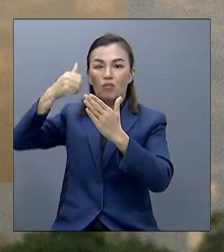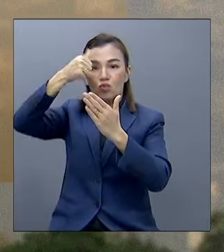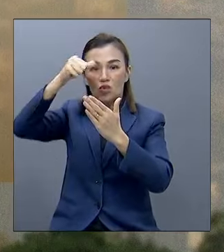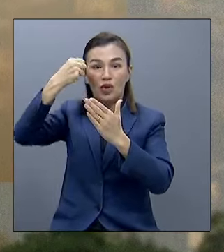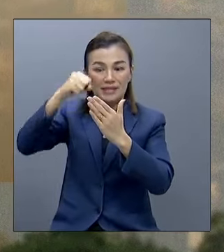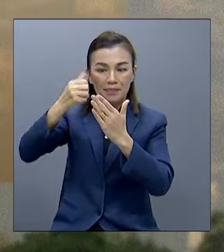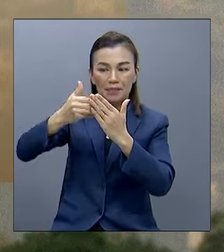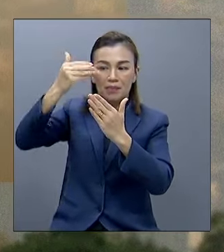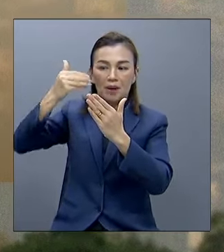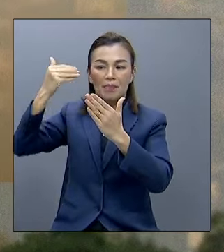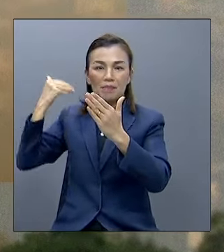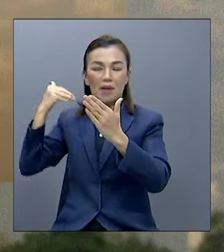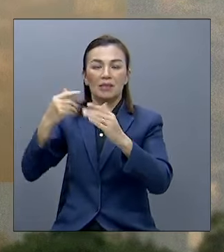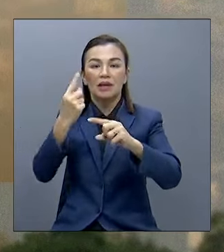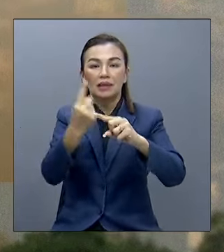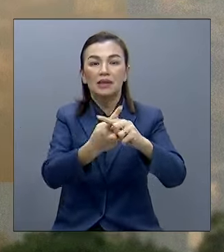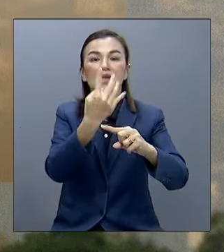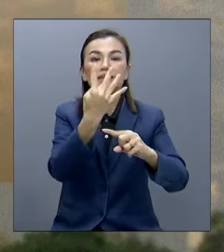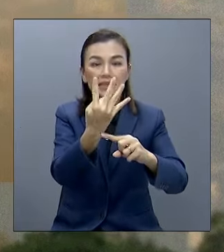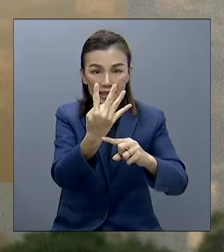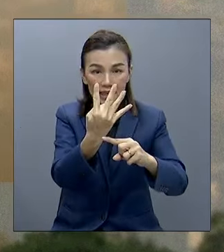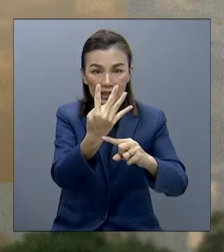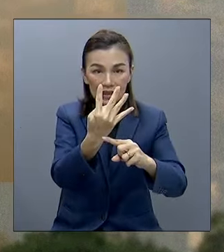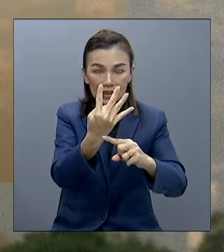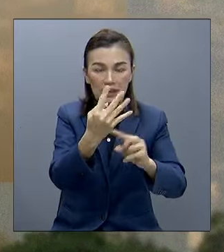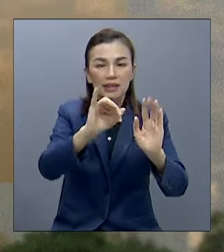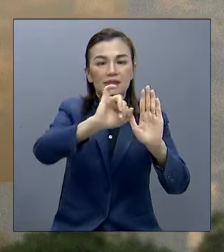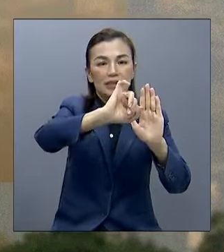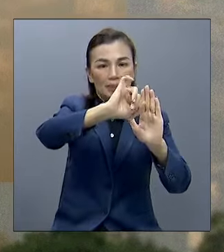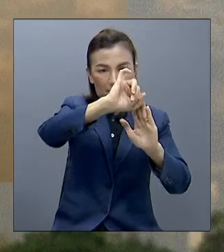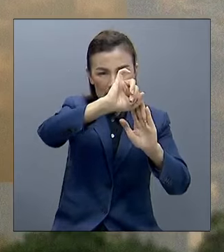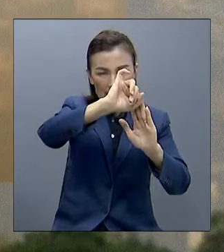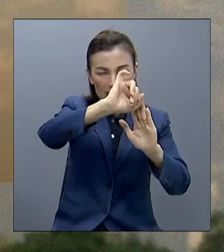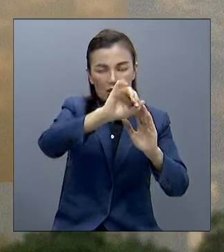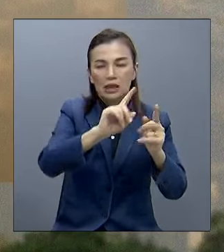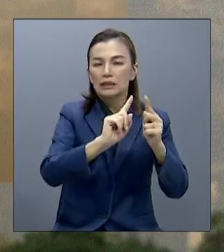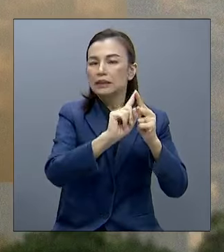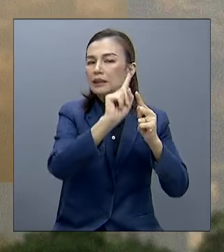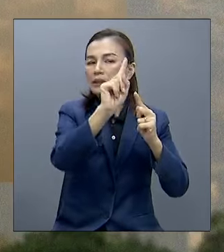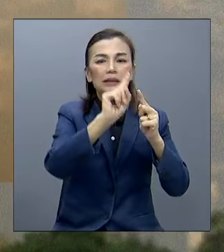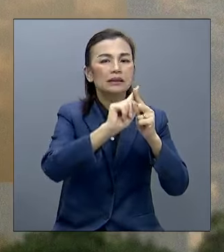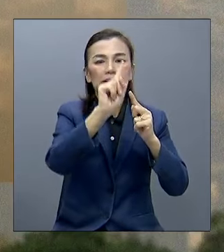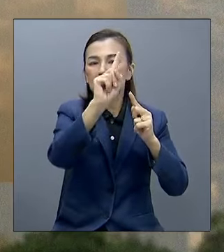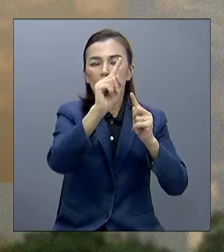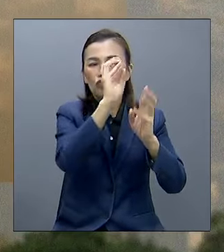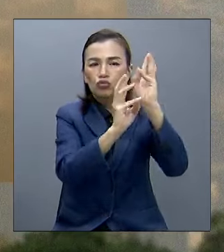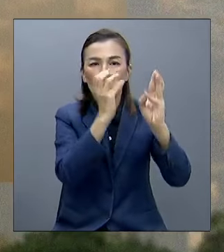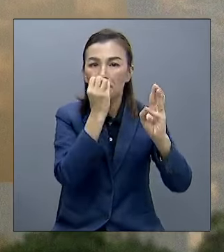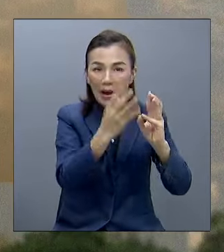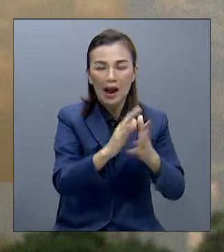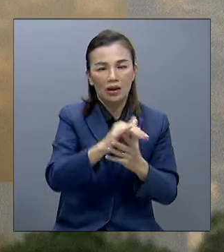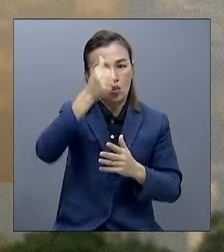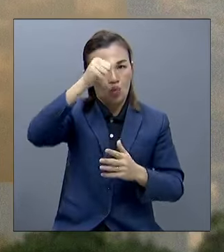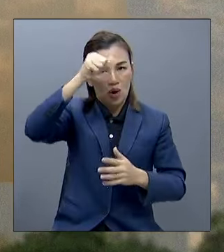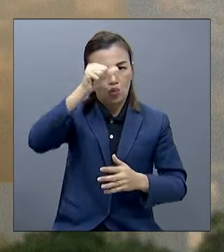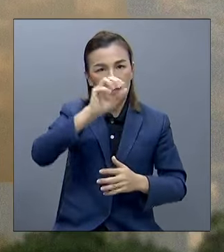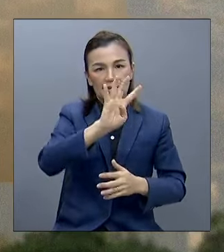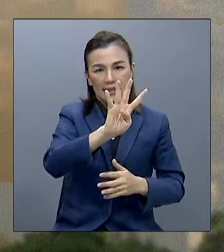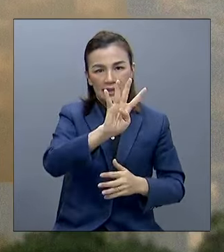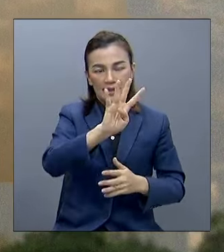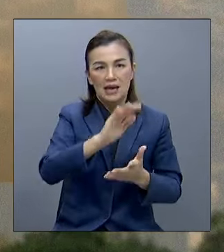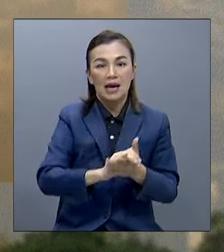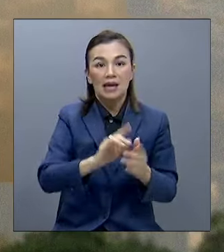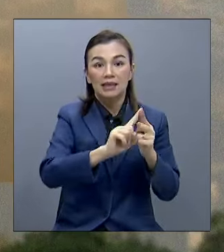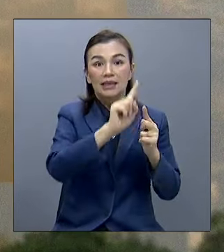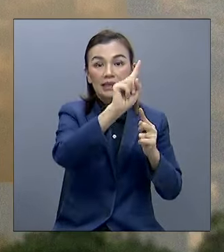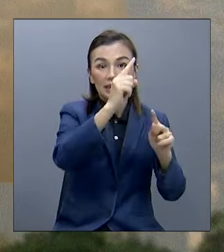งเดือนเมษายนเนี่ยมีเชียงใหม่ที่ครองอันดับ1ต่อเนื่อง4วันติดต่อกันมีเพียงวันที่1เมษ